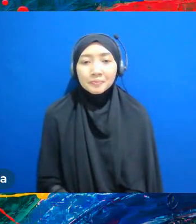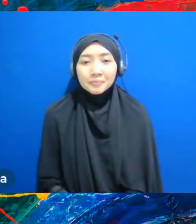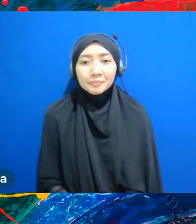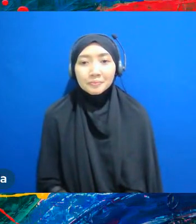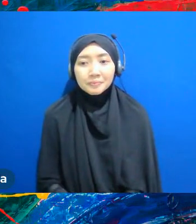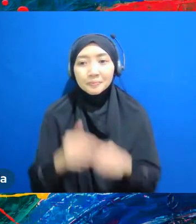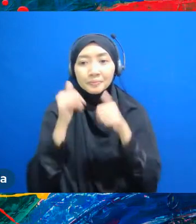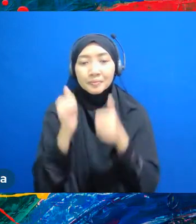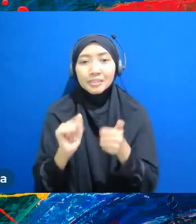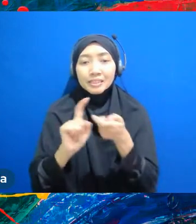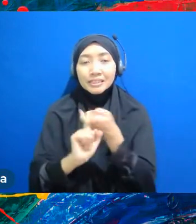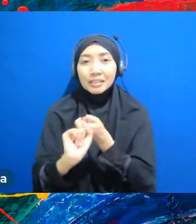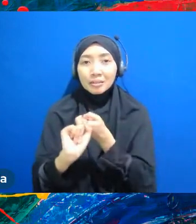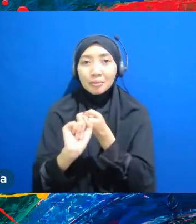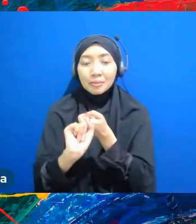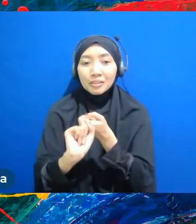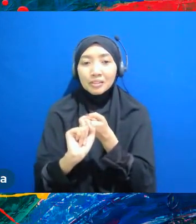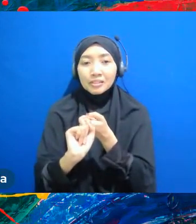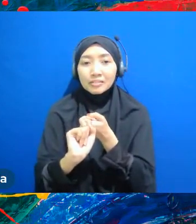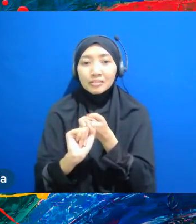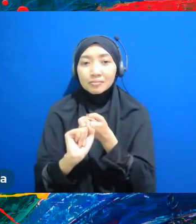Baik sahabat,